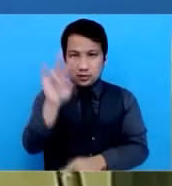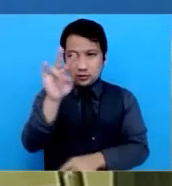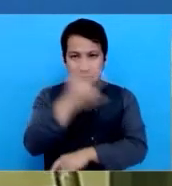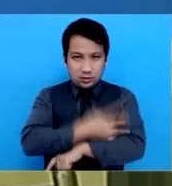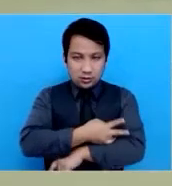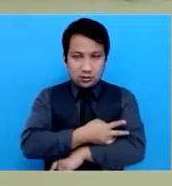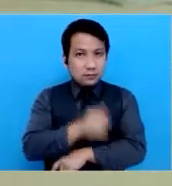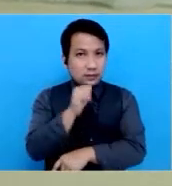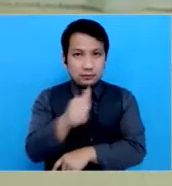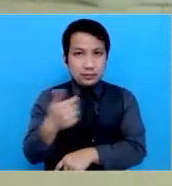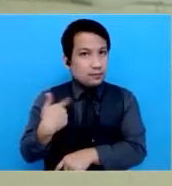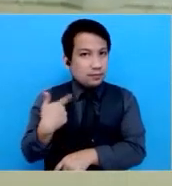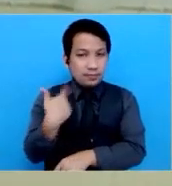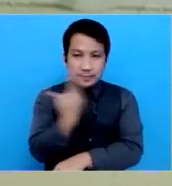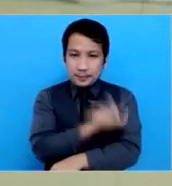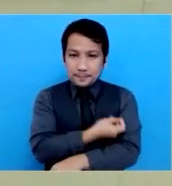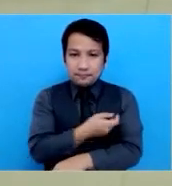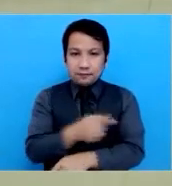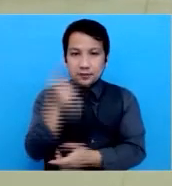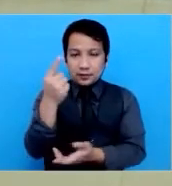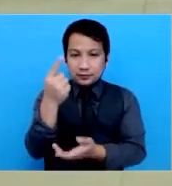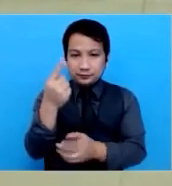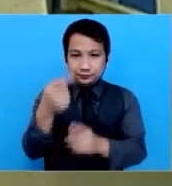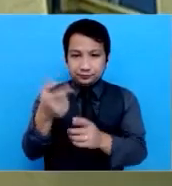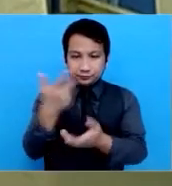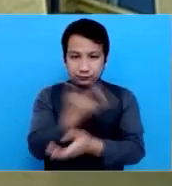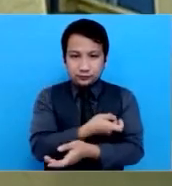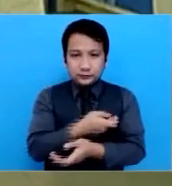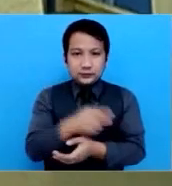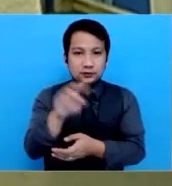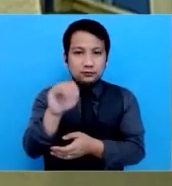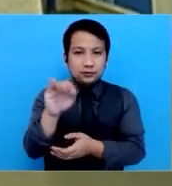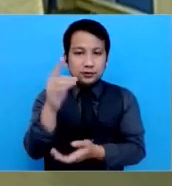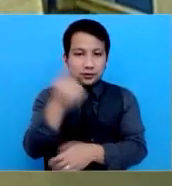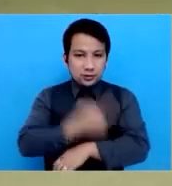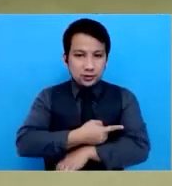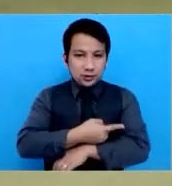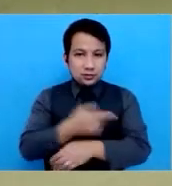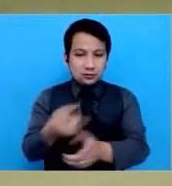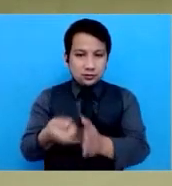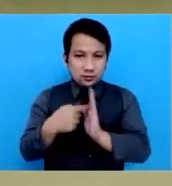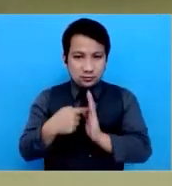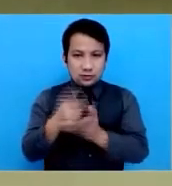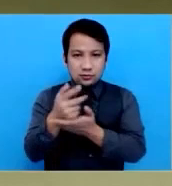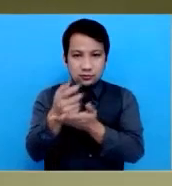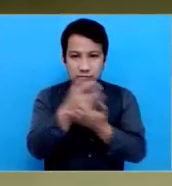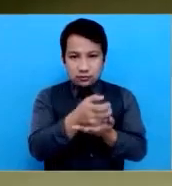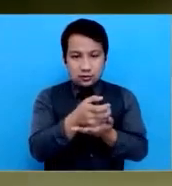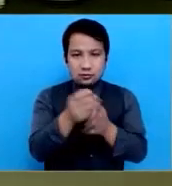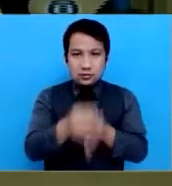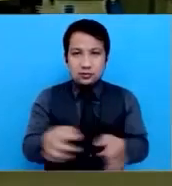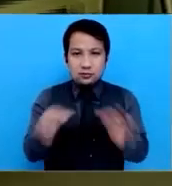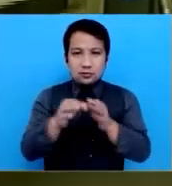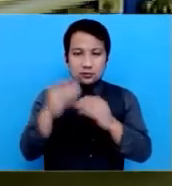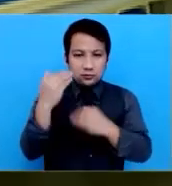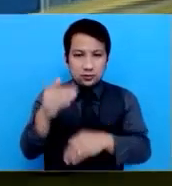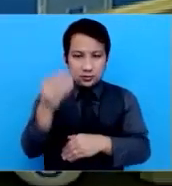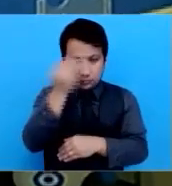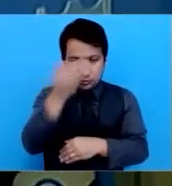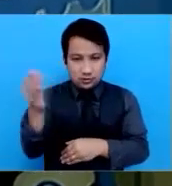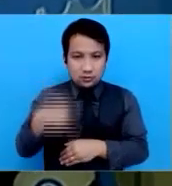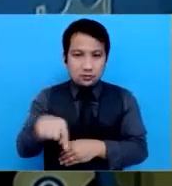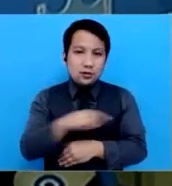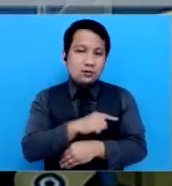hindi bakunado o nakakaisang dose pa lang, 14 araw required mag-quarantine. Mas maikli naman ang quarantine para sa mga